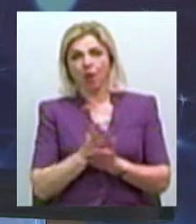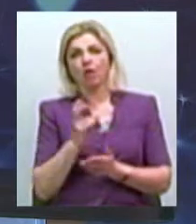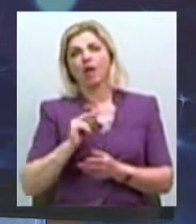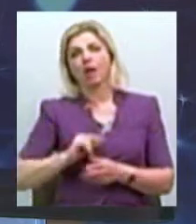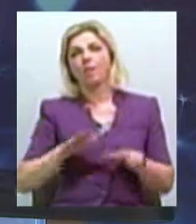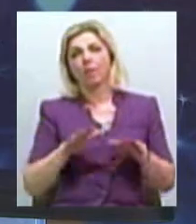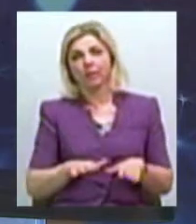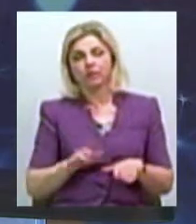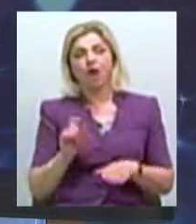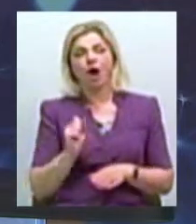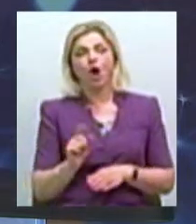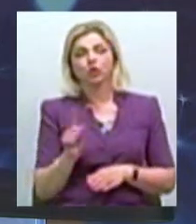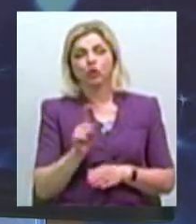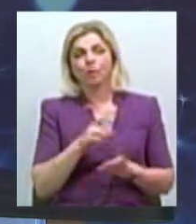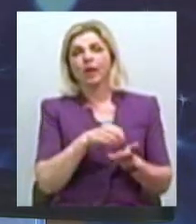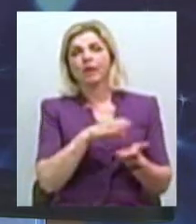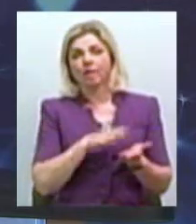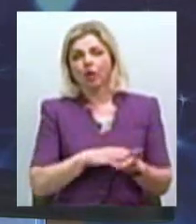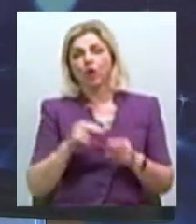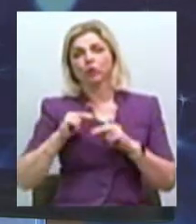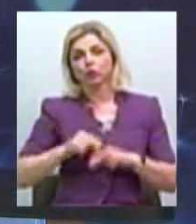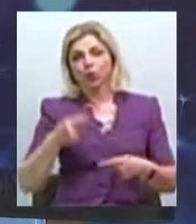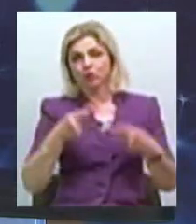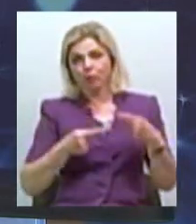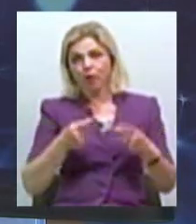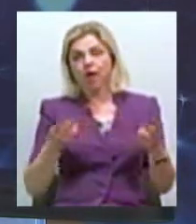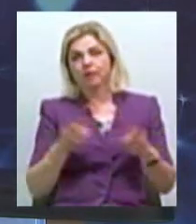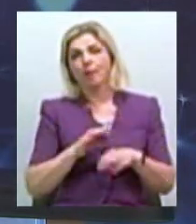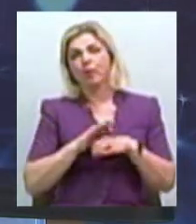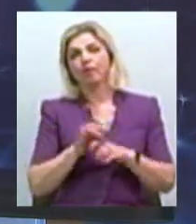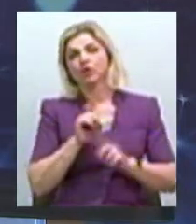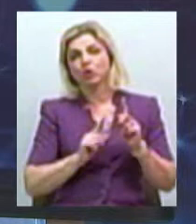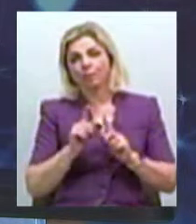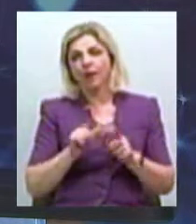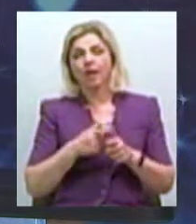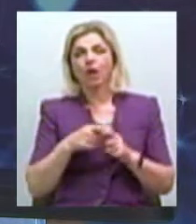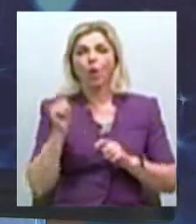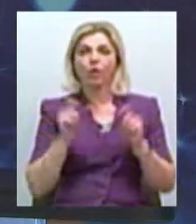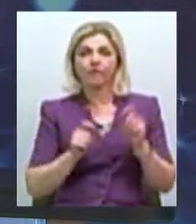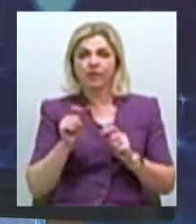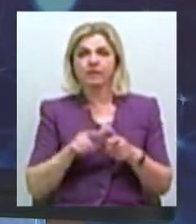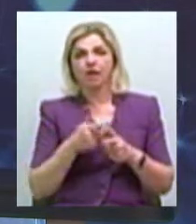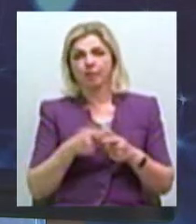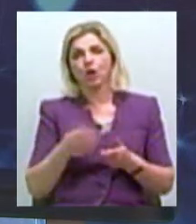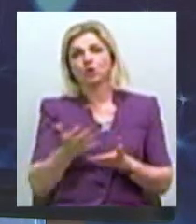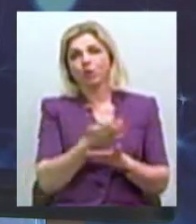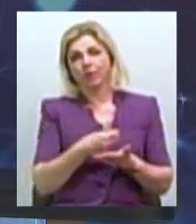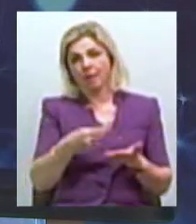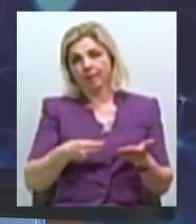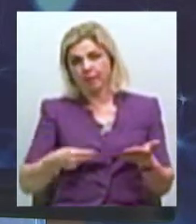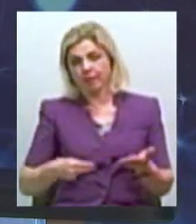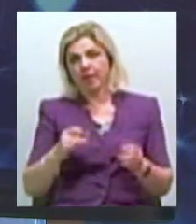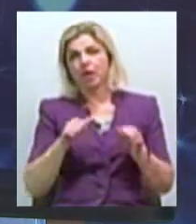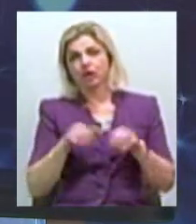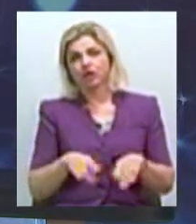а для того, щоб зареєструвати колективний трудовий спір, треба або провести збори, або провести конференцію, або зібрати підписи. І от вирішили